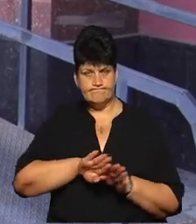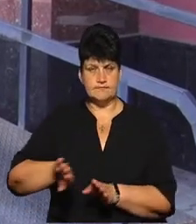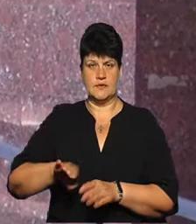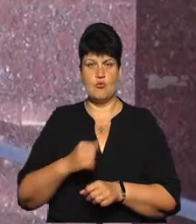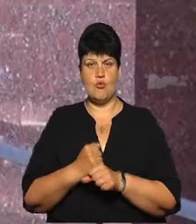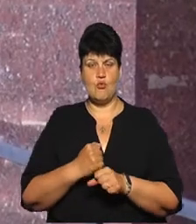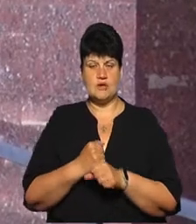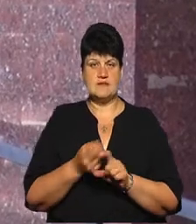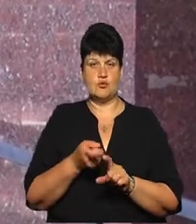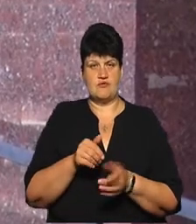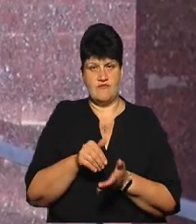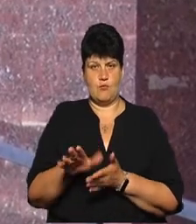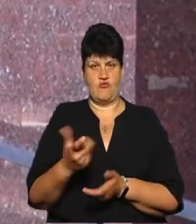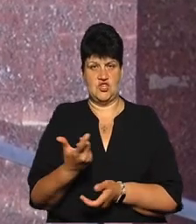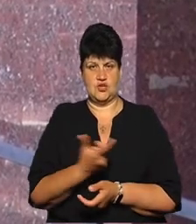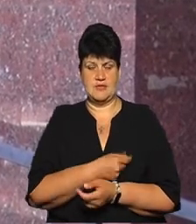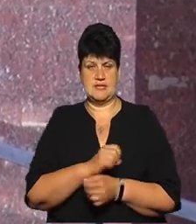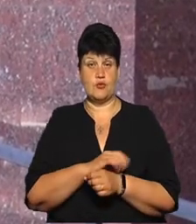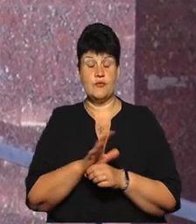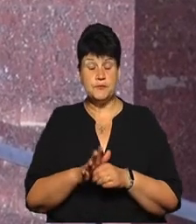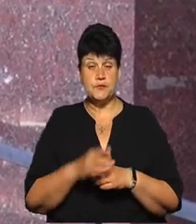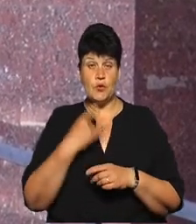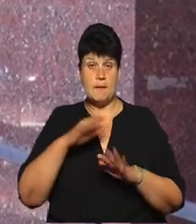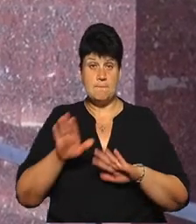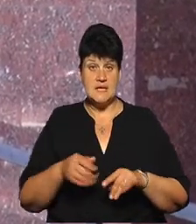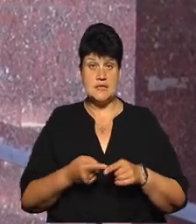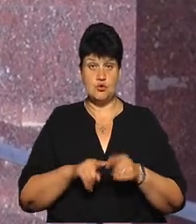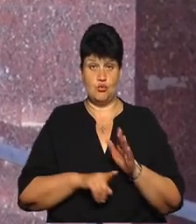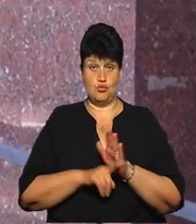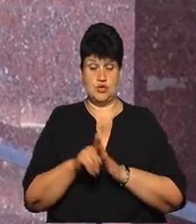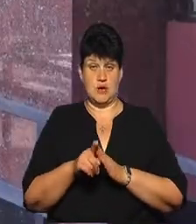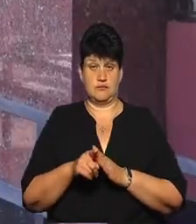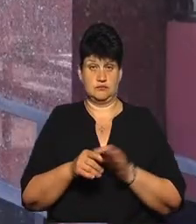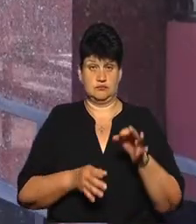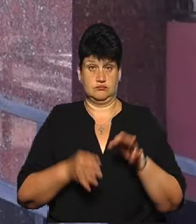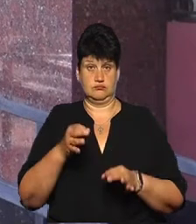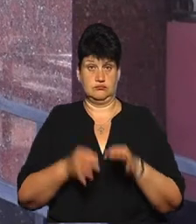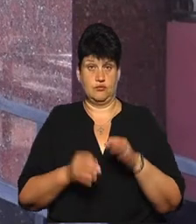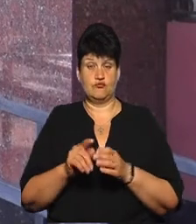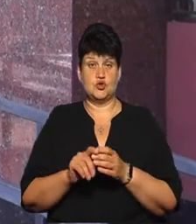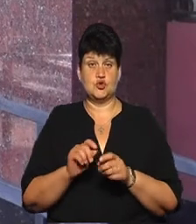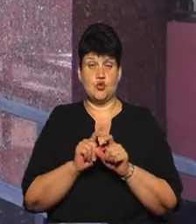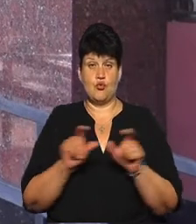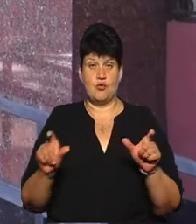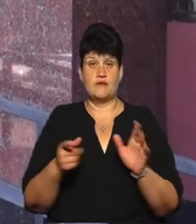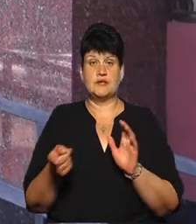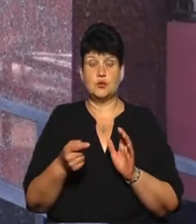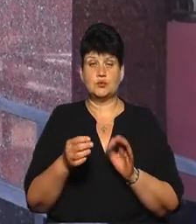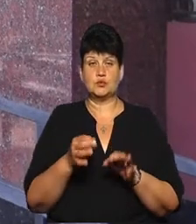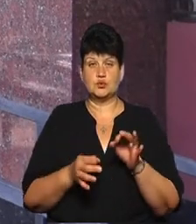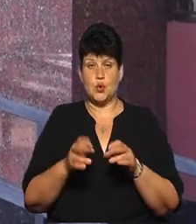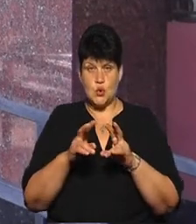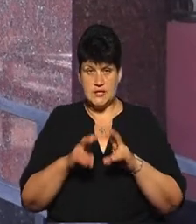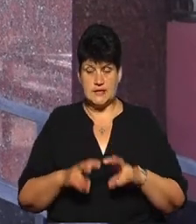через відмову щепитися від ковіду. Каже, після цього почав судитися зі школою. В Тернопільському міськрайонному суді розглядалося